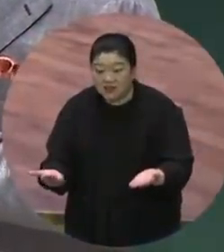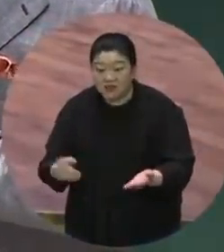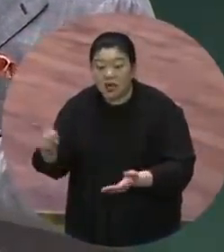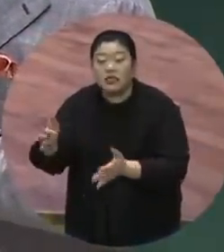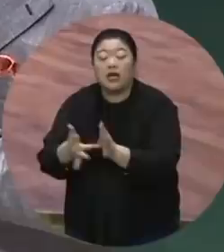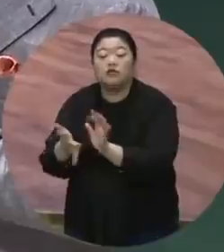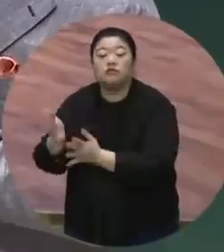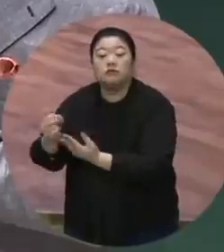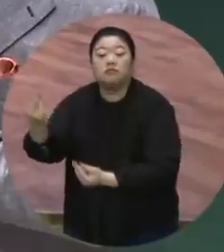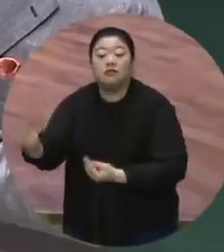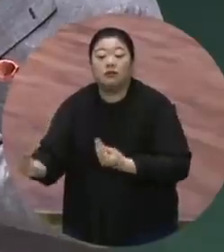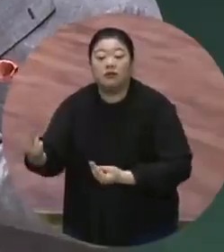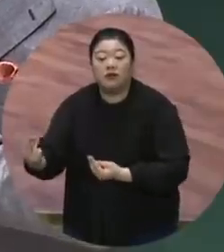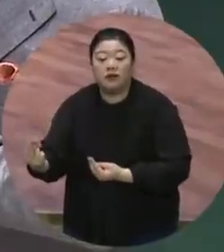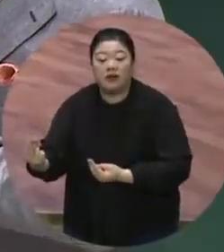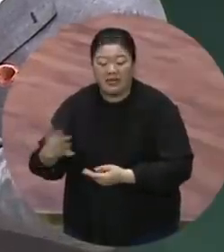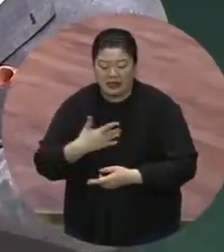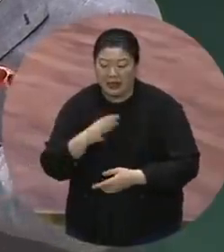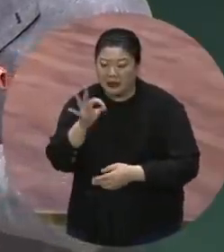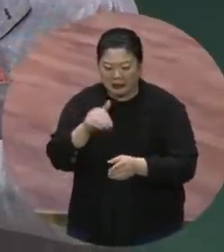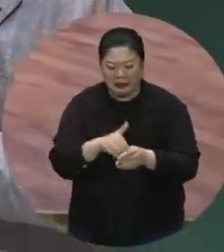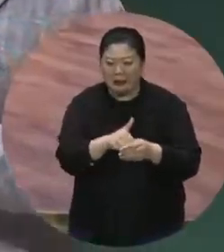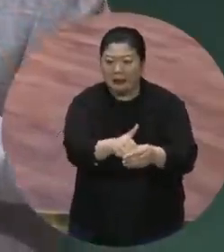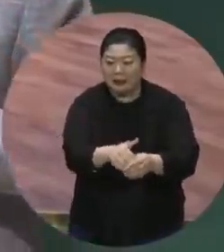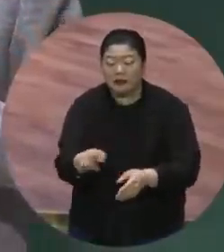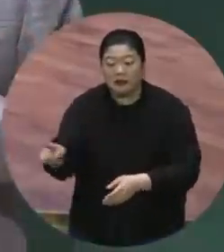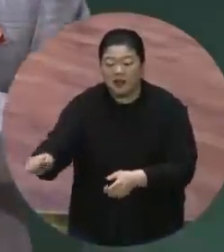이게 순종과 헌신이라고. 죽기까지.